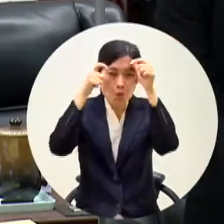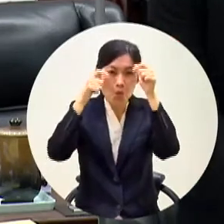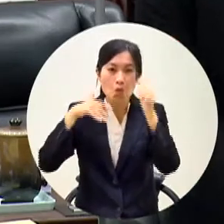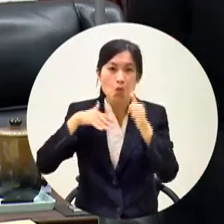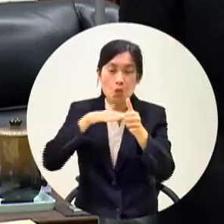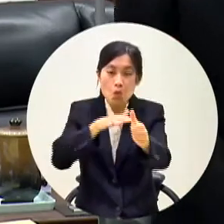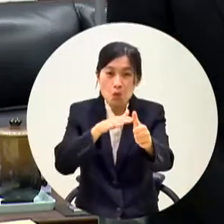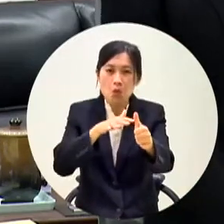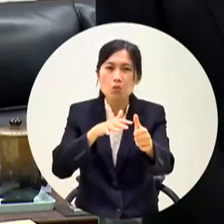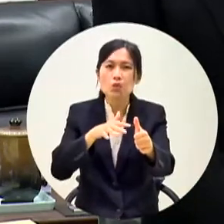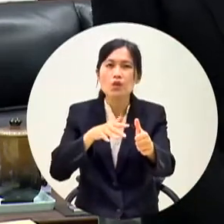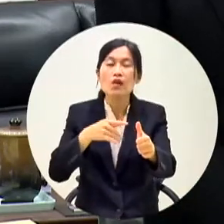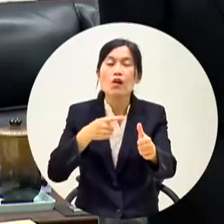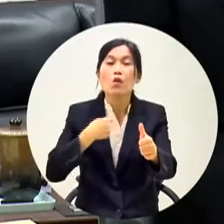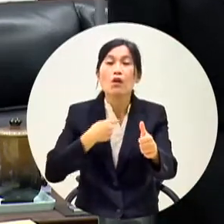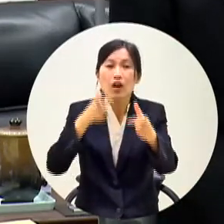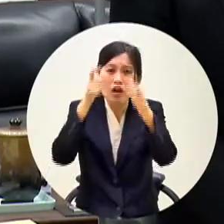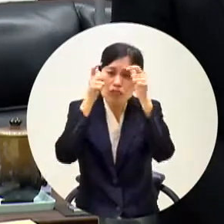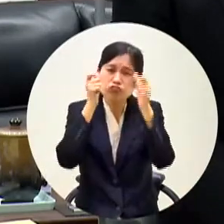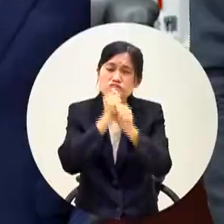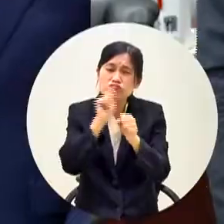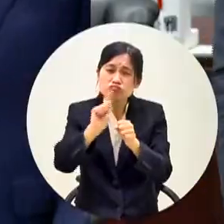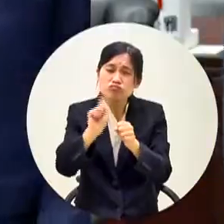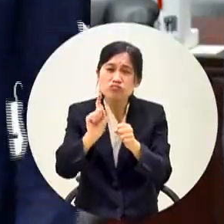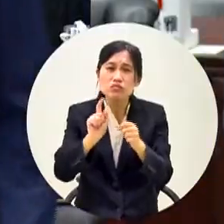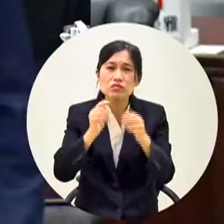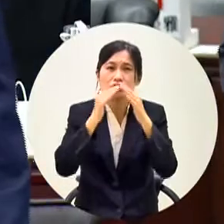哪边？ 市长，请答复。